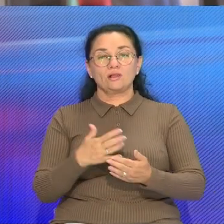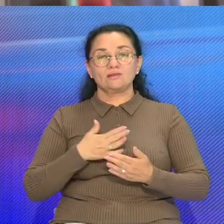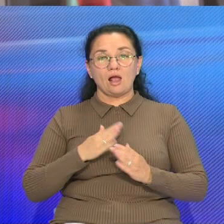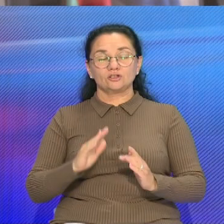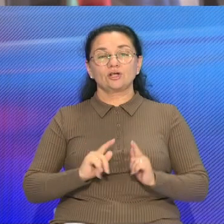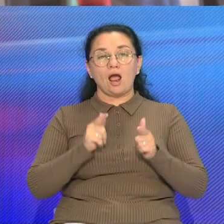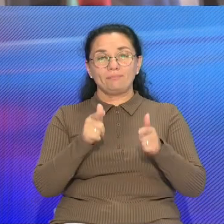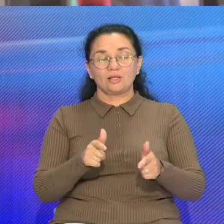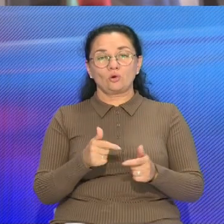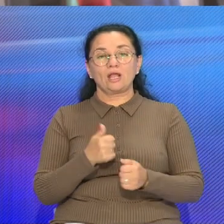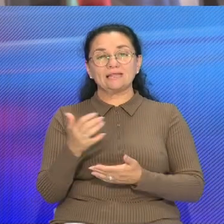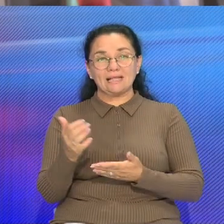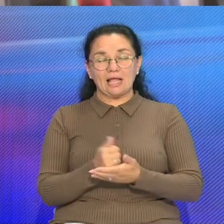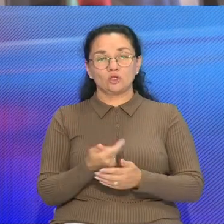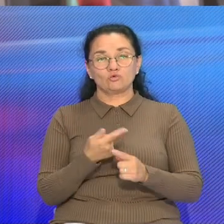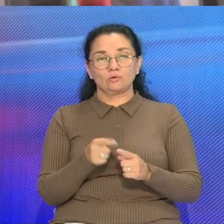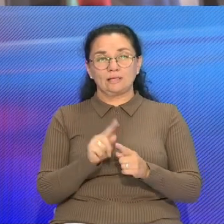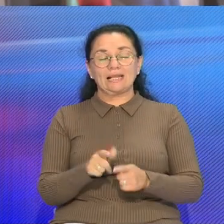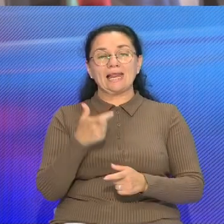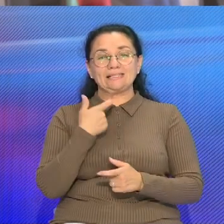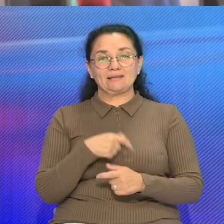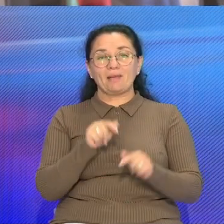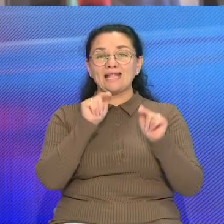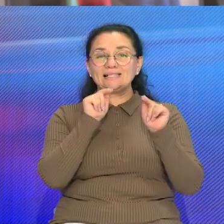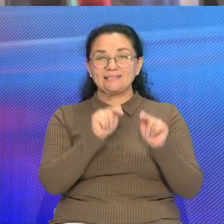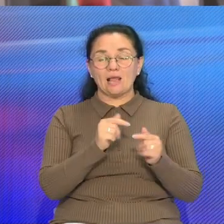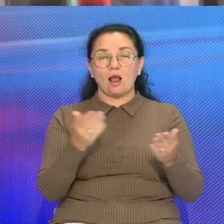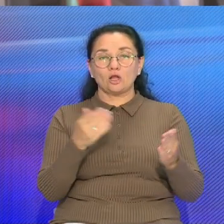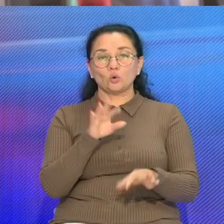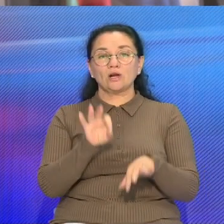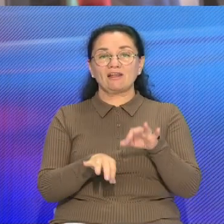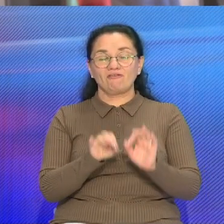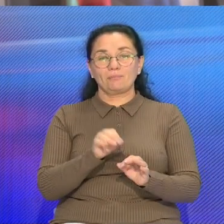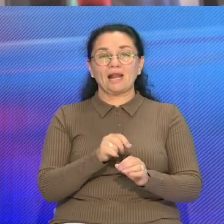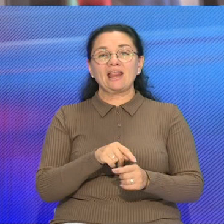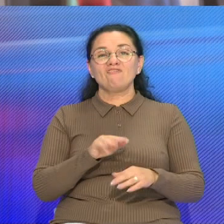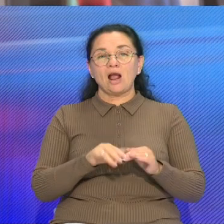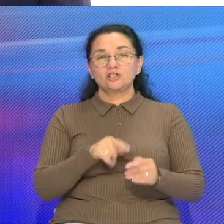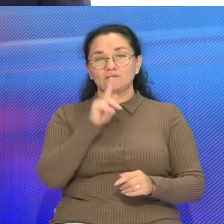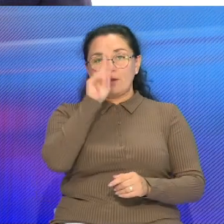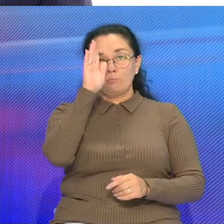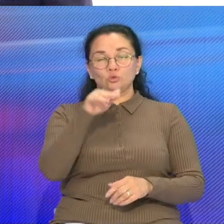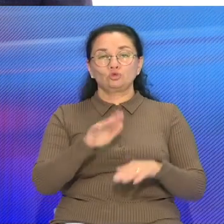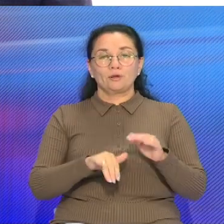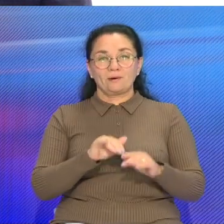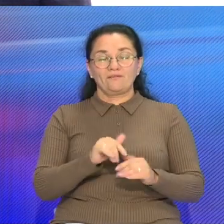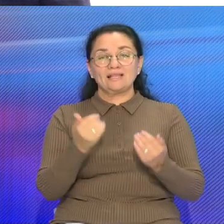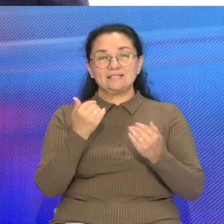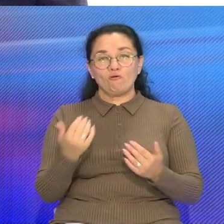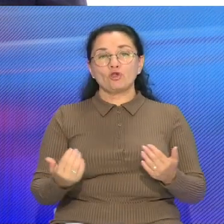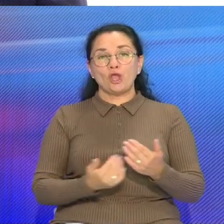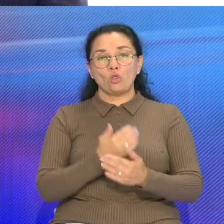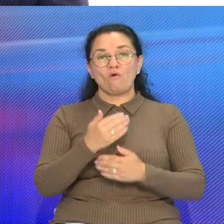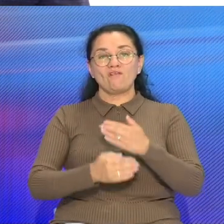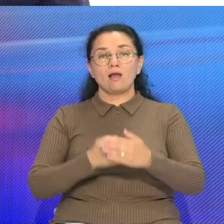абитуриенты, найдут для себя те, которые они выбрали в качестве будущей профессии. Сегодня очередной этап стартует,